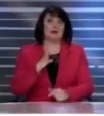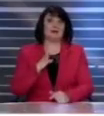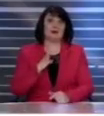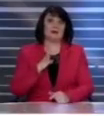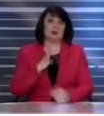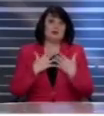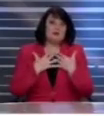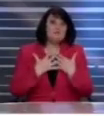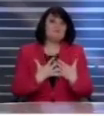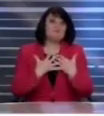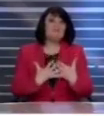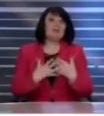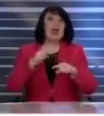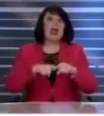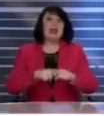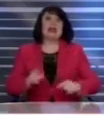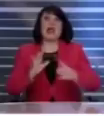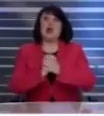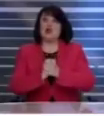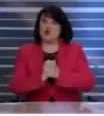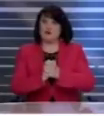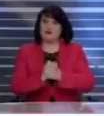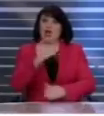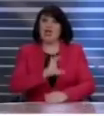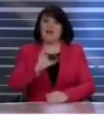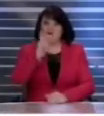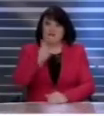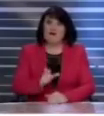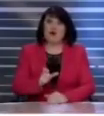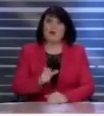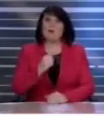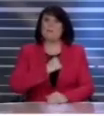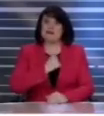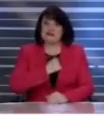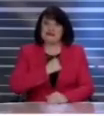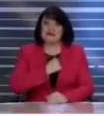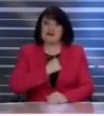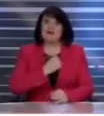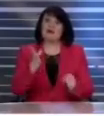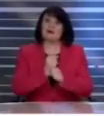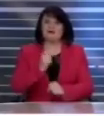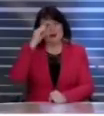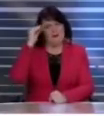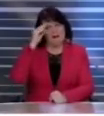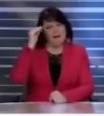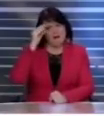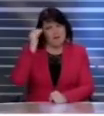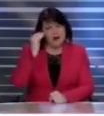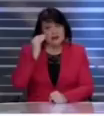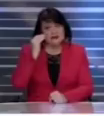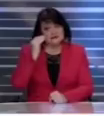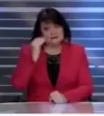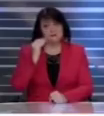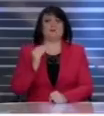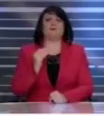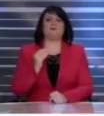ένθερμος υπερασπιστής της ελληνικής ενότητας, ένας Ευρωπαίος πεπισμένος, ο οποίος κατάφερε να γίνει η Ελλάδα το